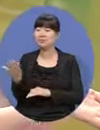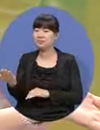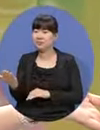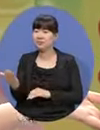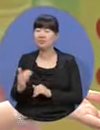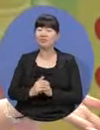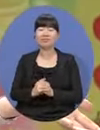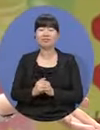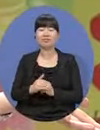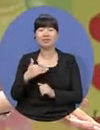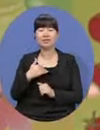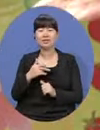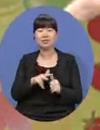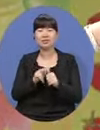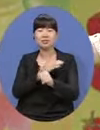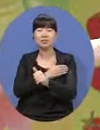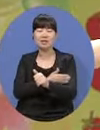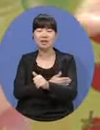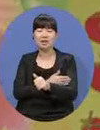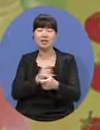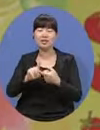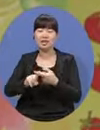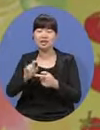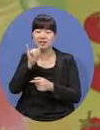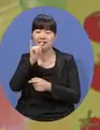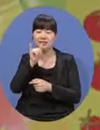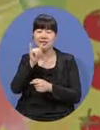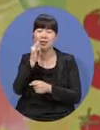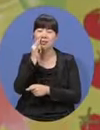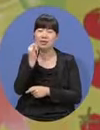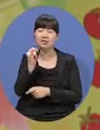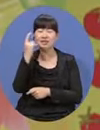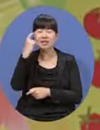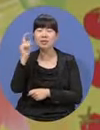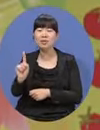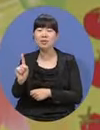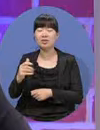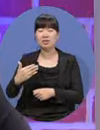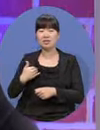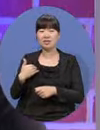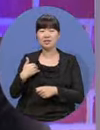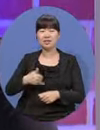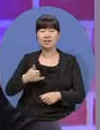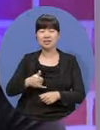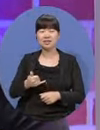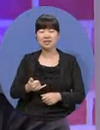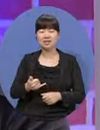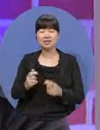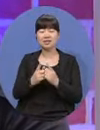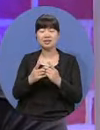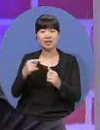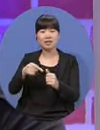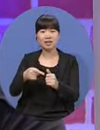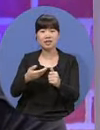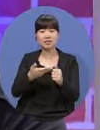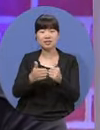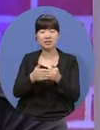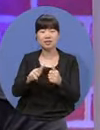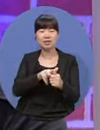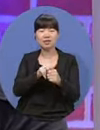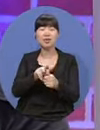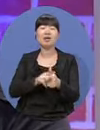네 나는 정보력 예 정보력에 관련된 신현주 어머니 어떤 생각 갖고 계시나 저는 아이를 제가 그냥 직접 가리키니